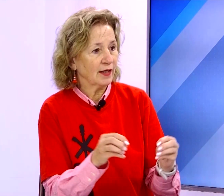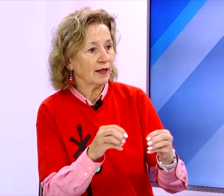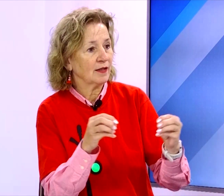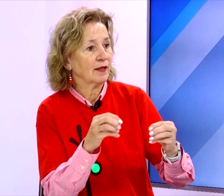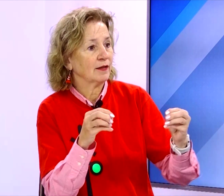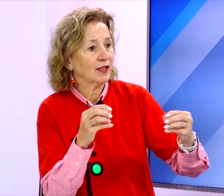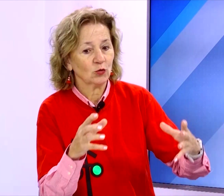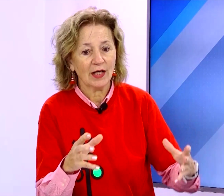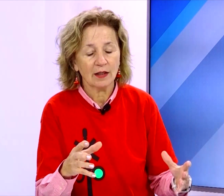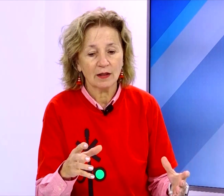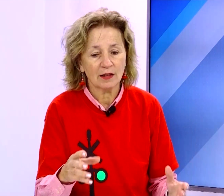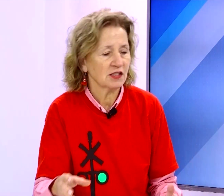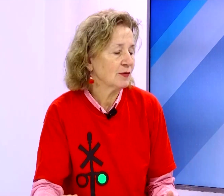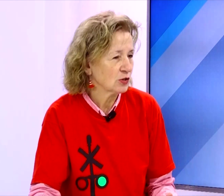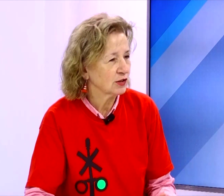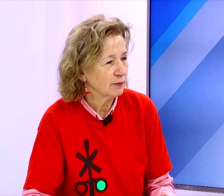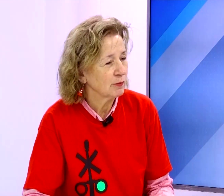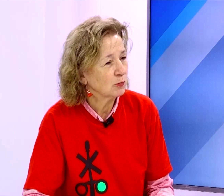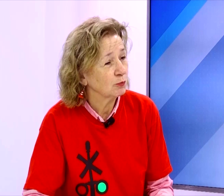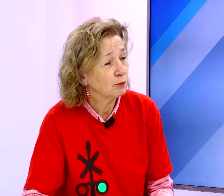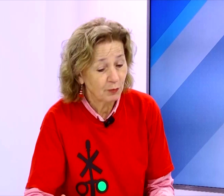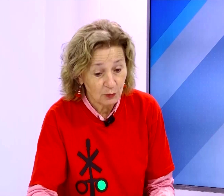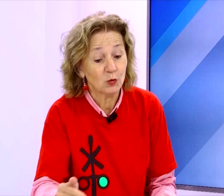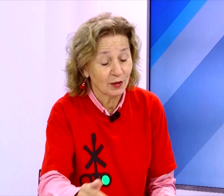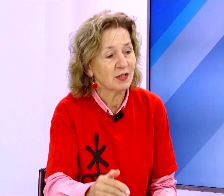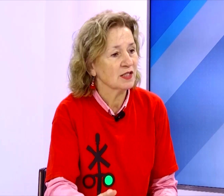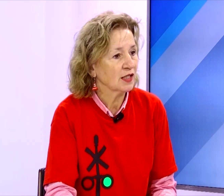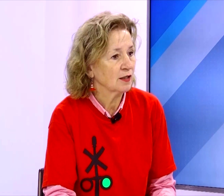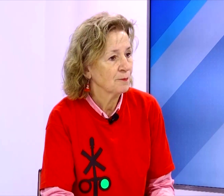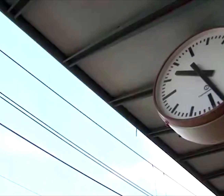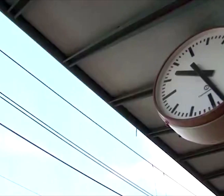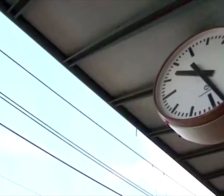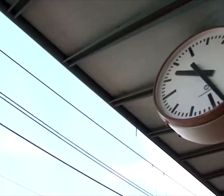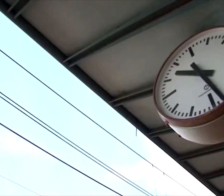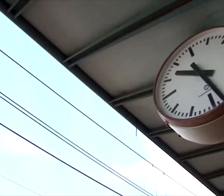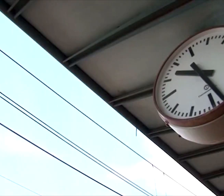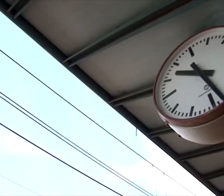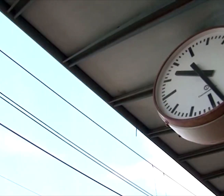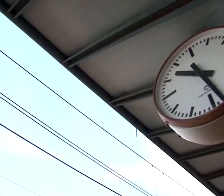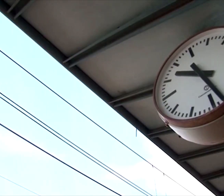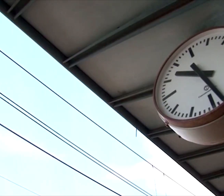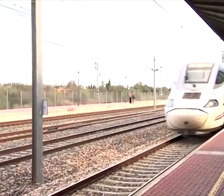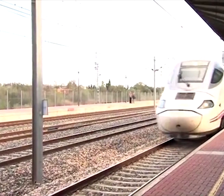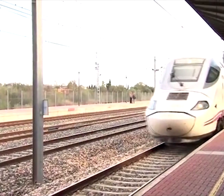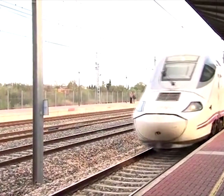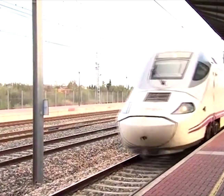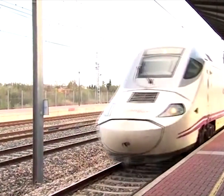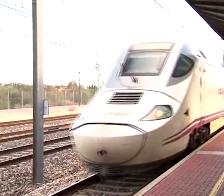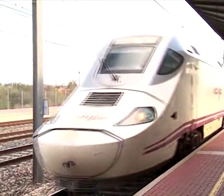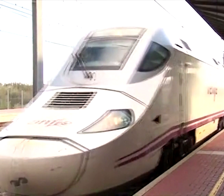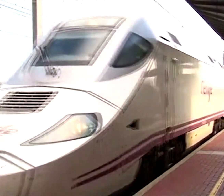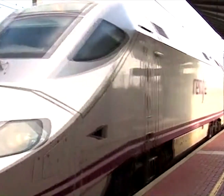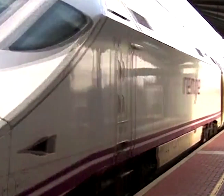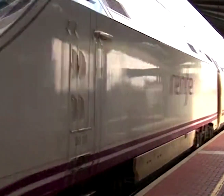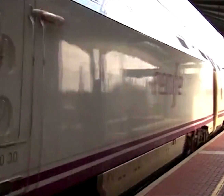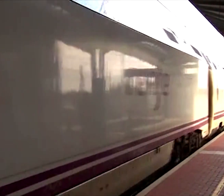reducte natural. La gent de Barcelona també pot voler vindre aquí. Galiana també ha demanat l'aturada d'alguns Euromet a